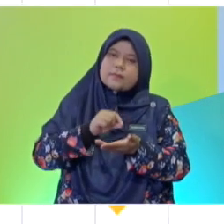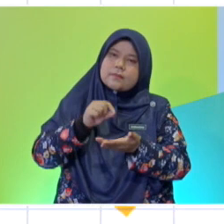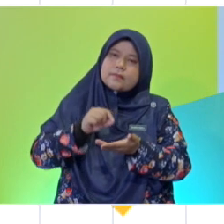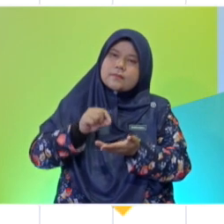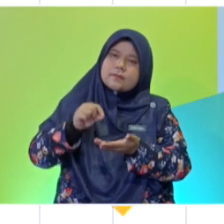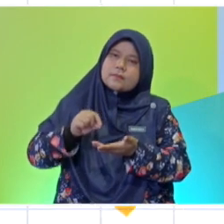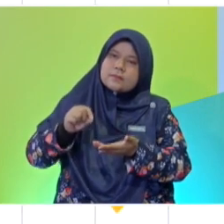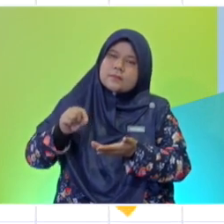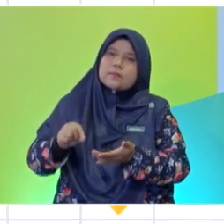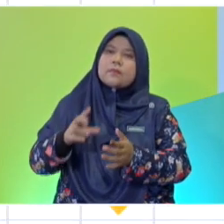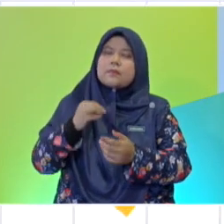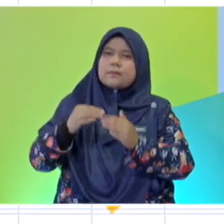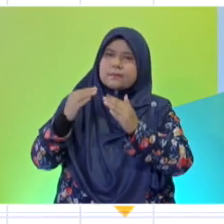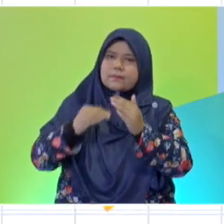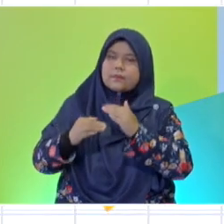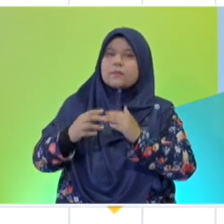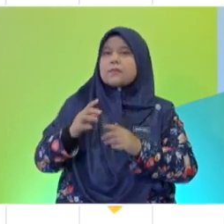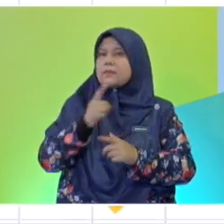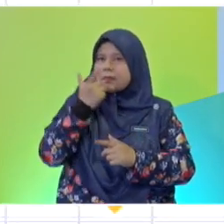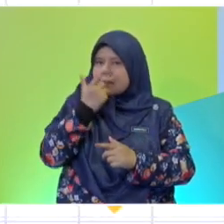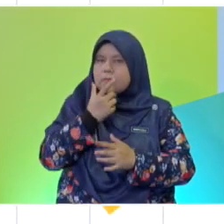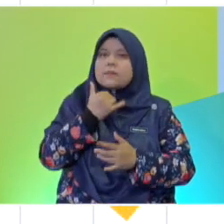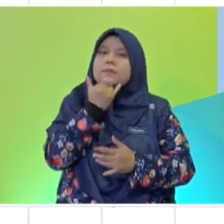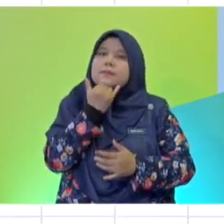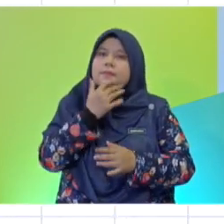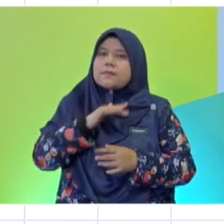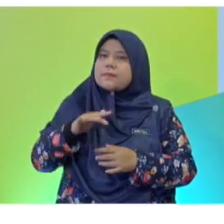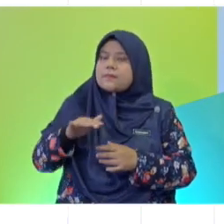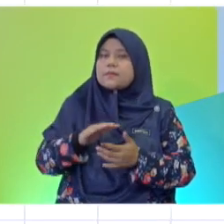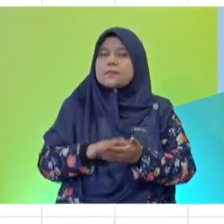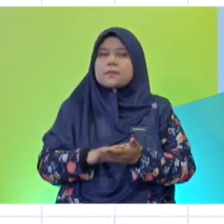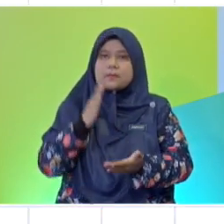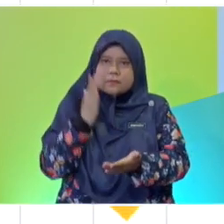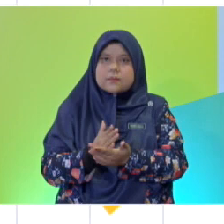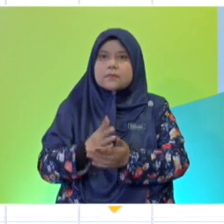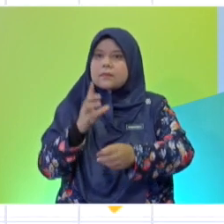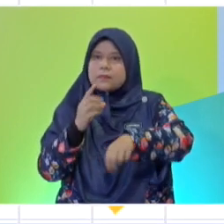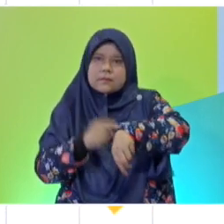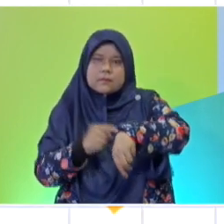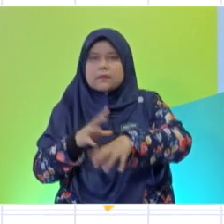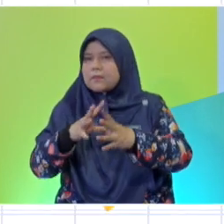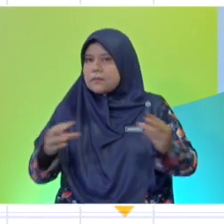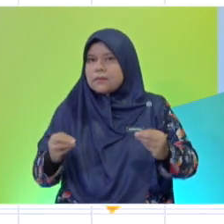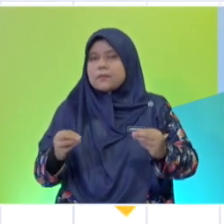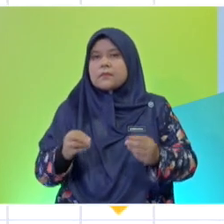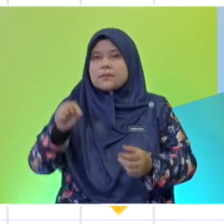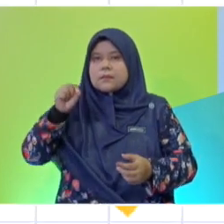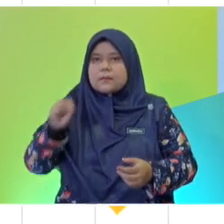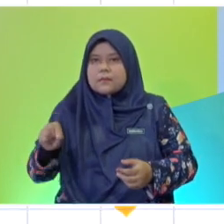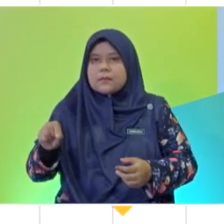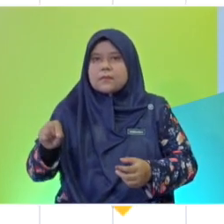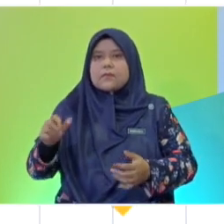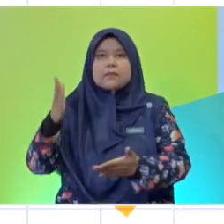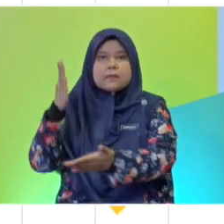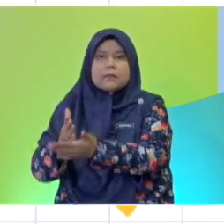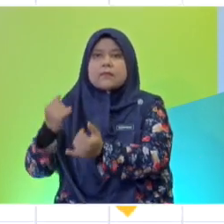meminumkan kesilapan ejaan yang kelima berhenti menyalin apabila tempo masih Taman Buat Tante di mana